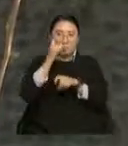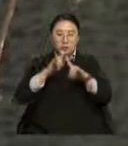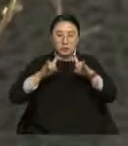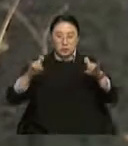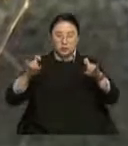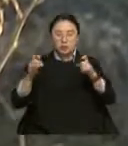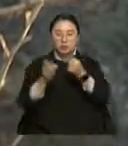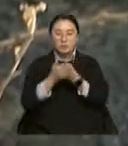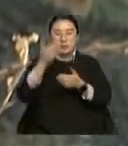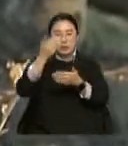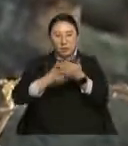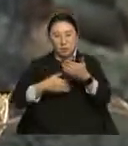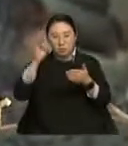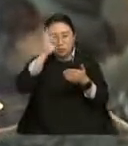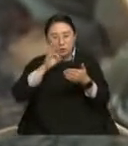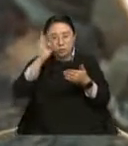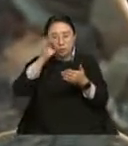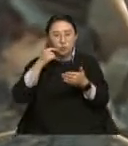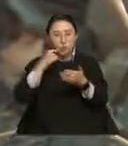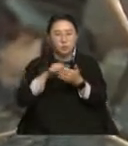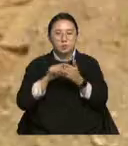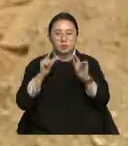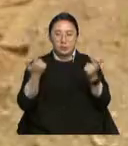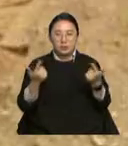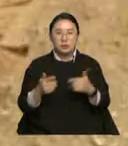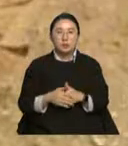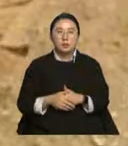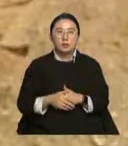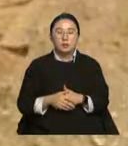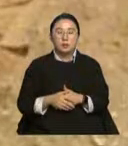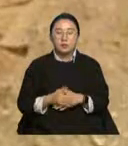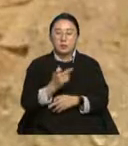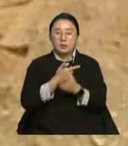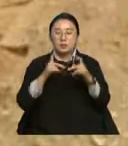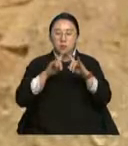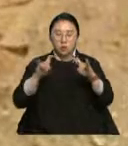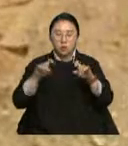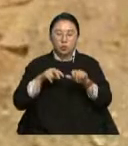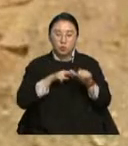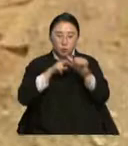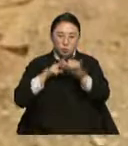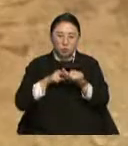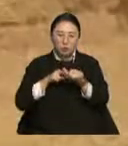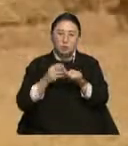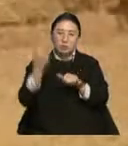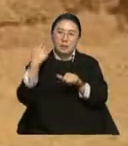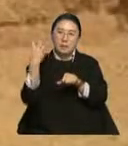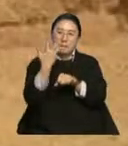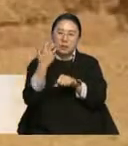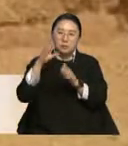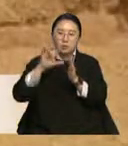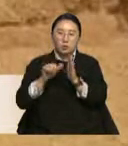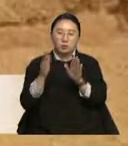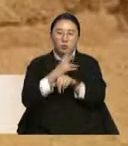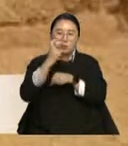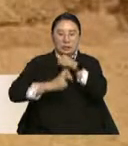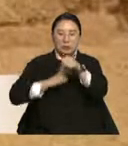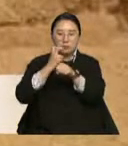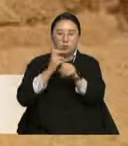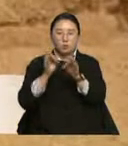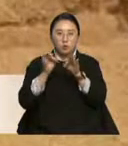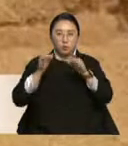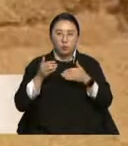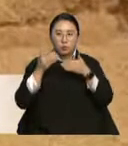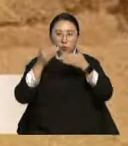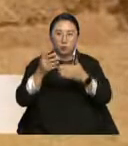성곽이라 그 흔적을 찾기란 쉽지 않은 일입니다. 대전리 산성에 대한 조사는 지난 80년대부터 20년 넘게